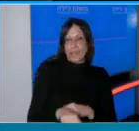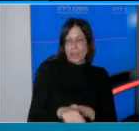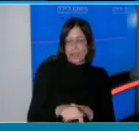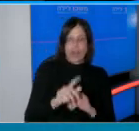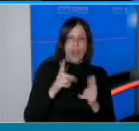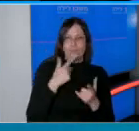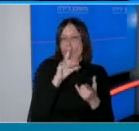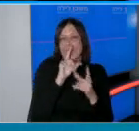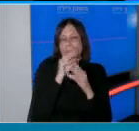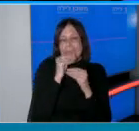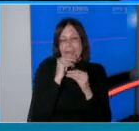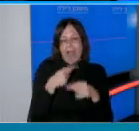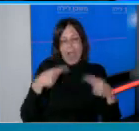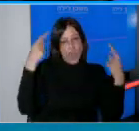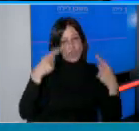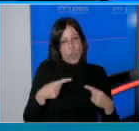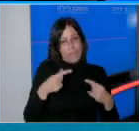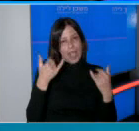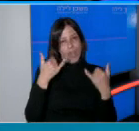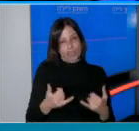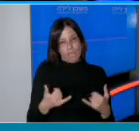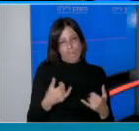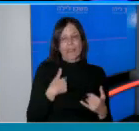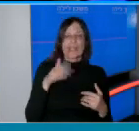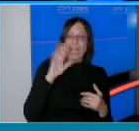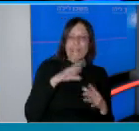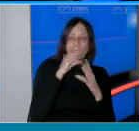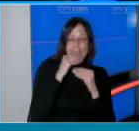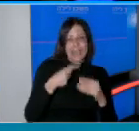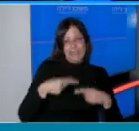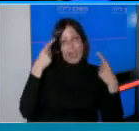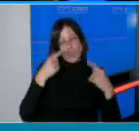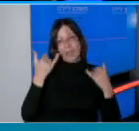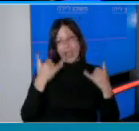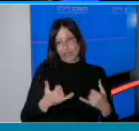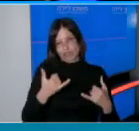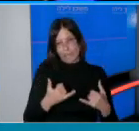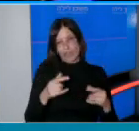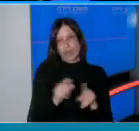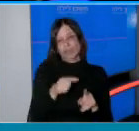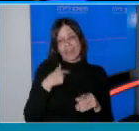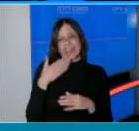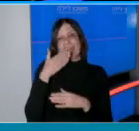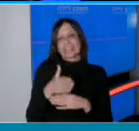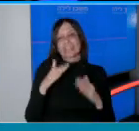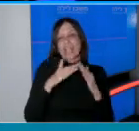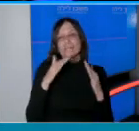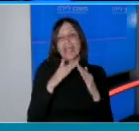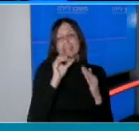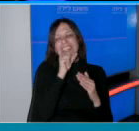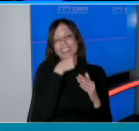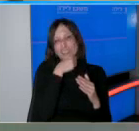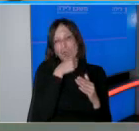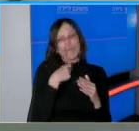ועכשיו? אז קודם כל אני גם מדברת על היום ועכשיו, וזה כמו שאני נכנסת לבית היסטורי,